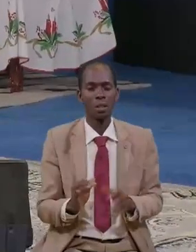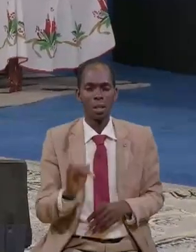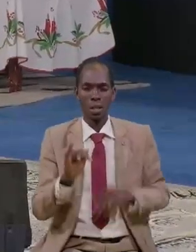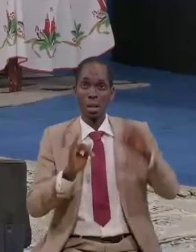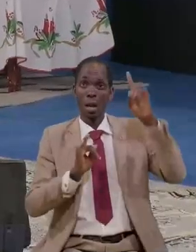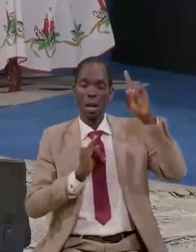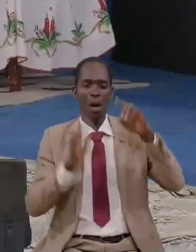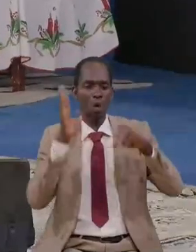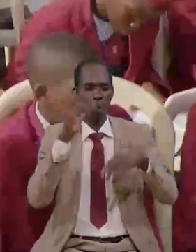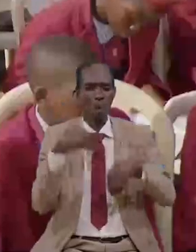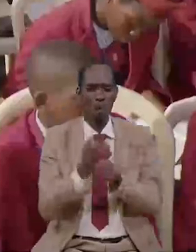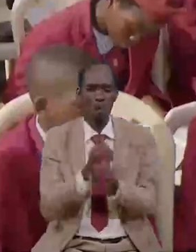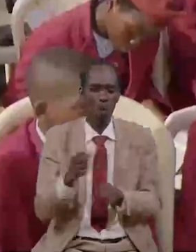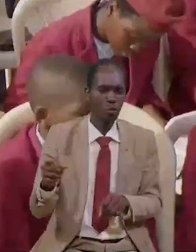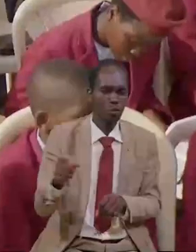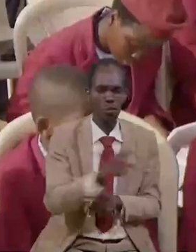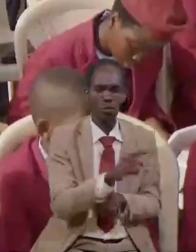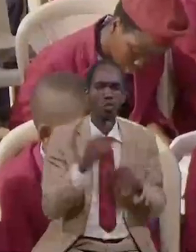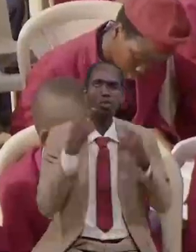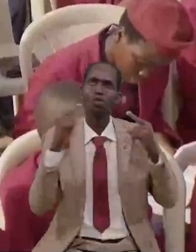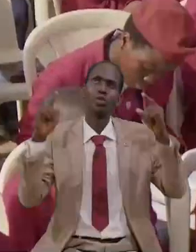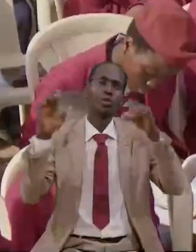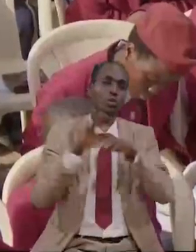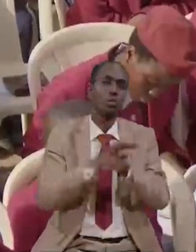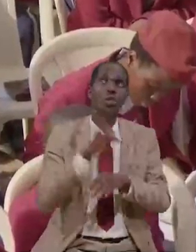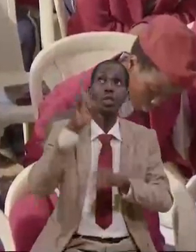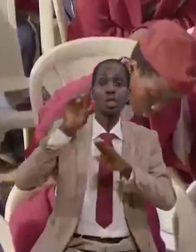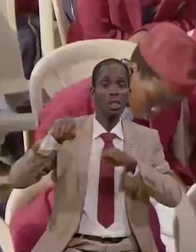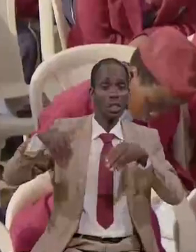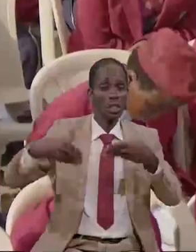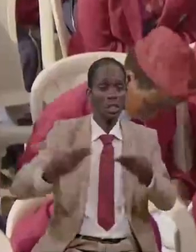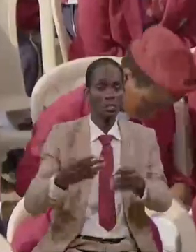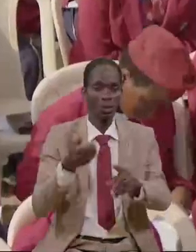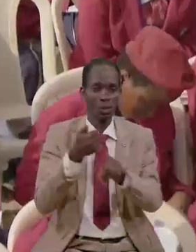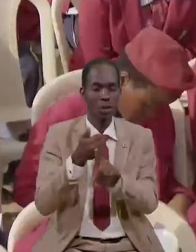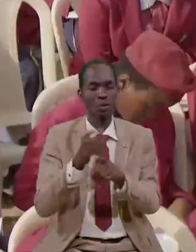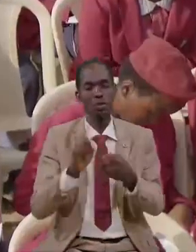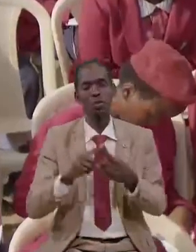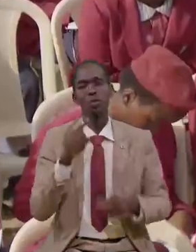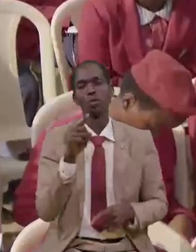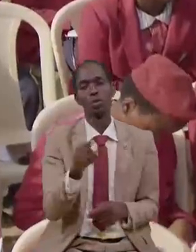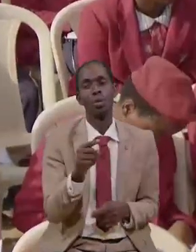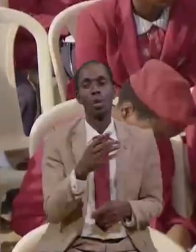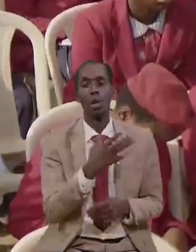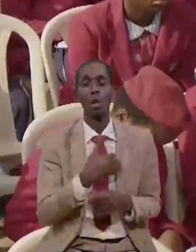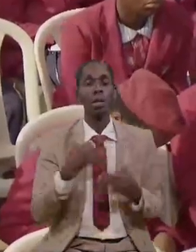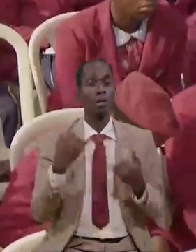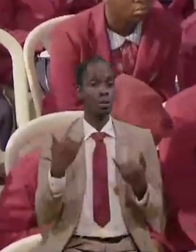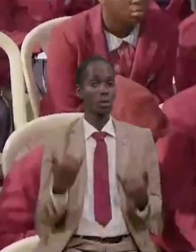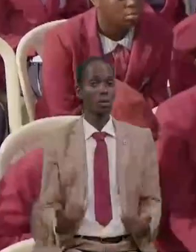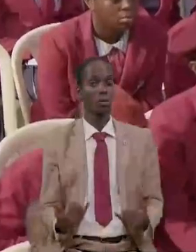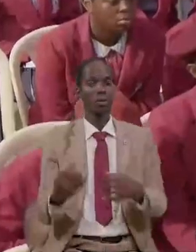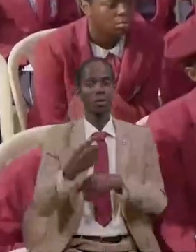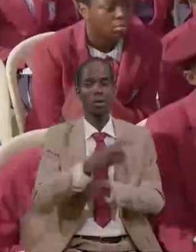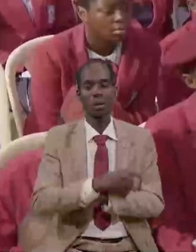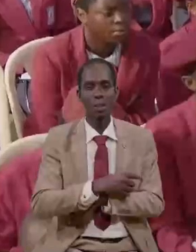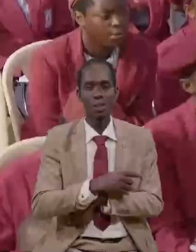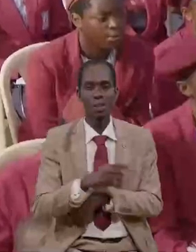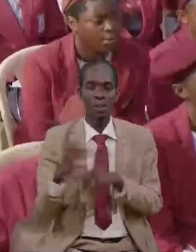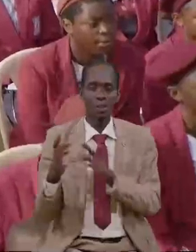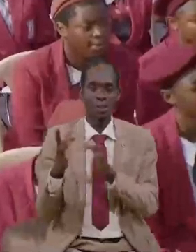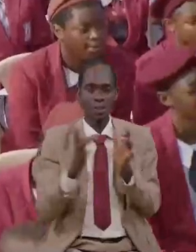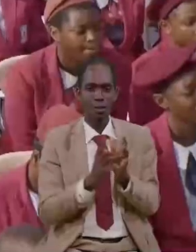celui qui fait des réalisateurs, je fais de vous des pêcheurs d'hommes, il se donne à toi. Et aujourd'hui, Jésus